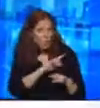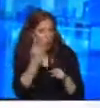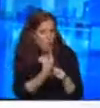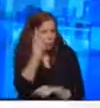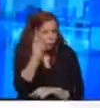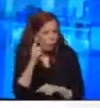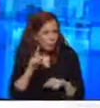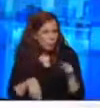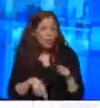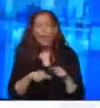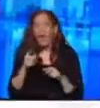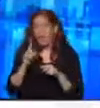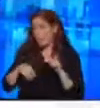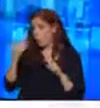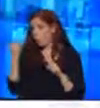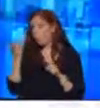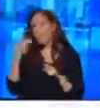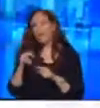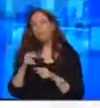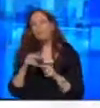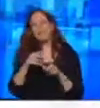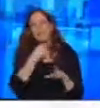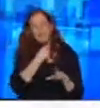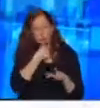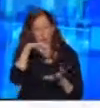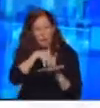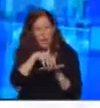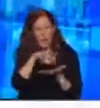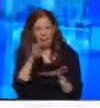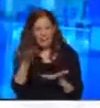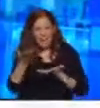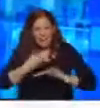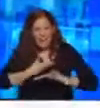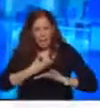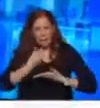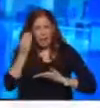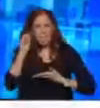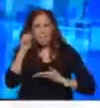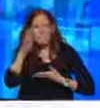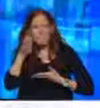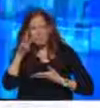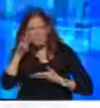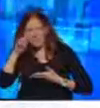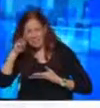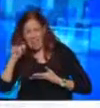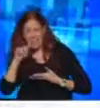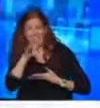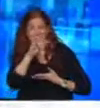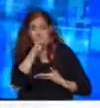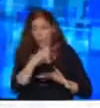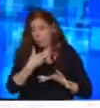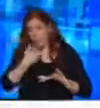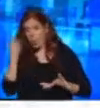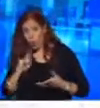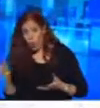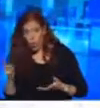הטעות הקודמת שלו הייתה עם לפנות את האתיופים ממרכז הקליטה שלהם במבשרת ציון, בדיוק אחרי החגים שזה עכשיו. הפסיקות של בגץ